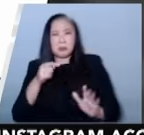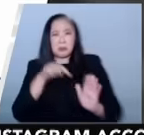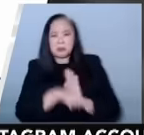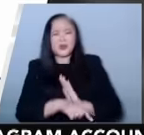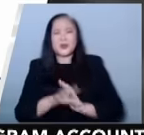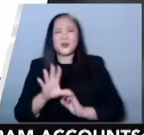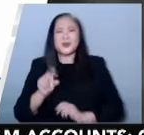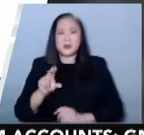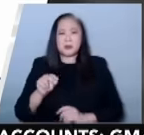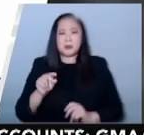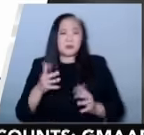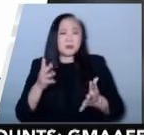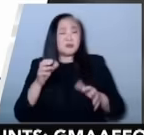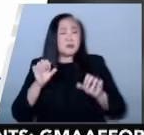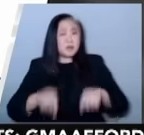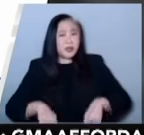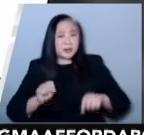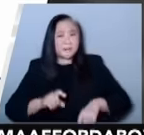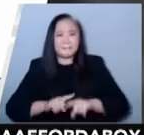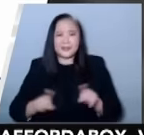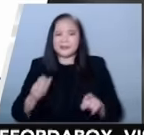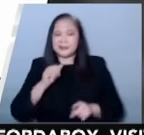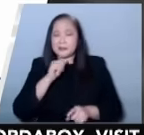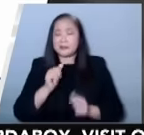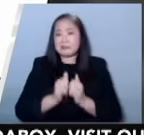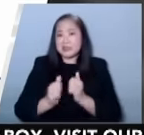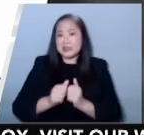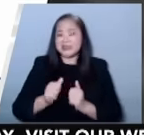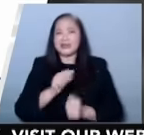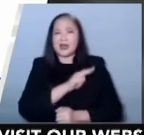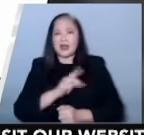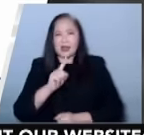Pwede naman yun. Pero hindi, it's not